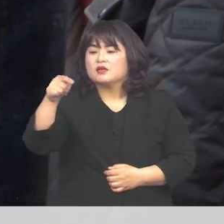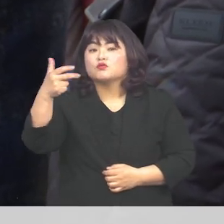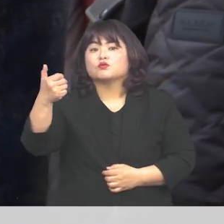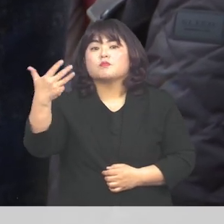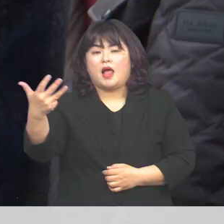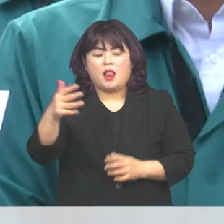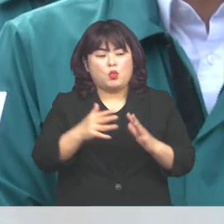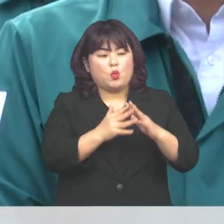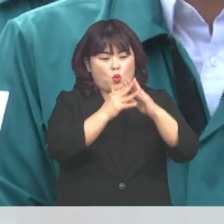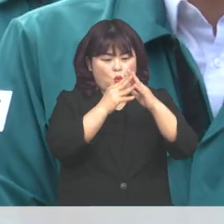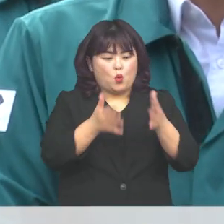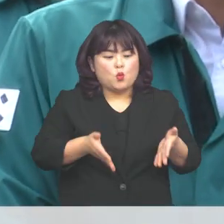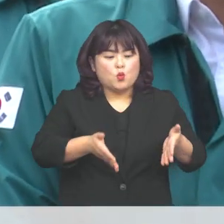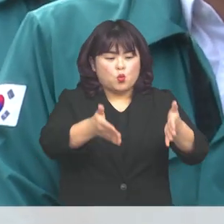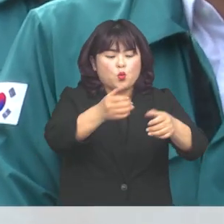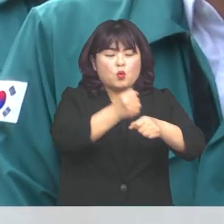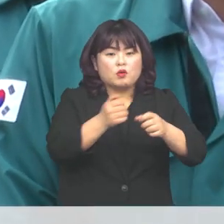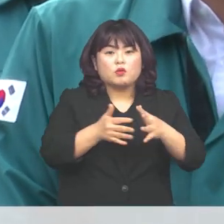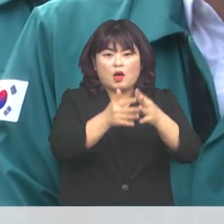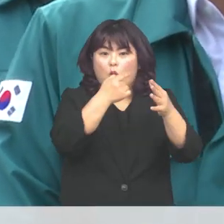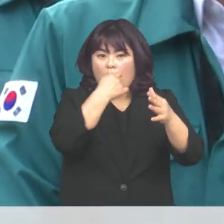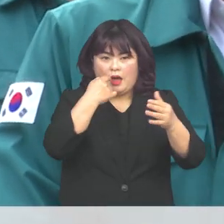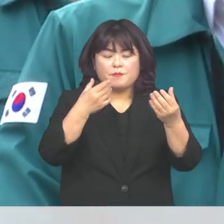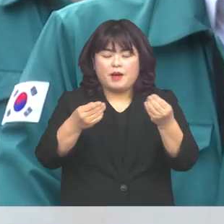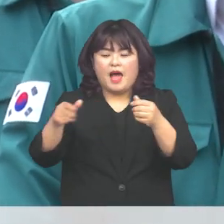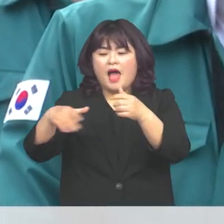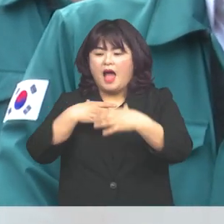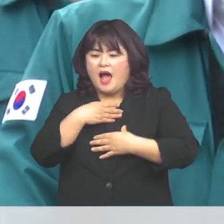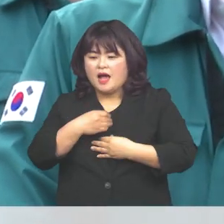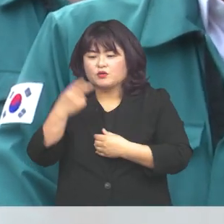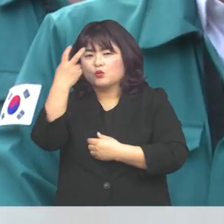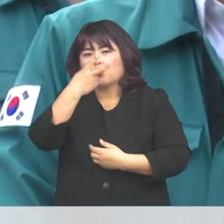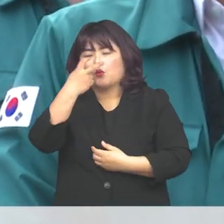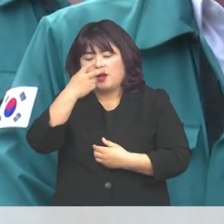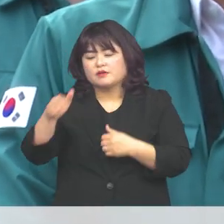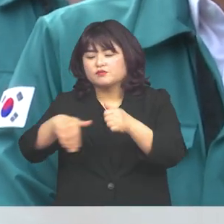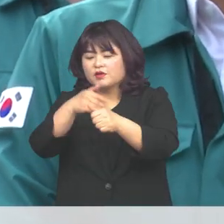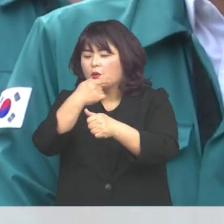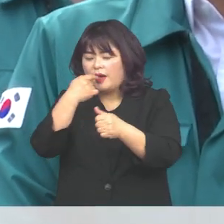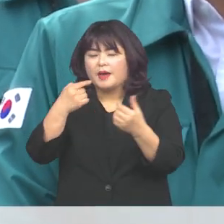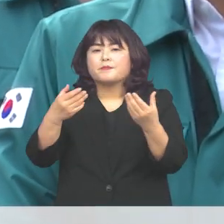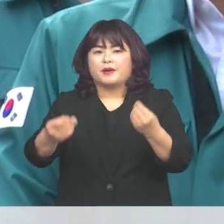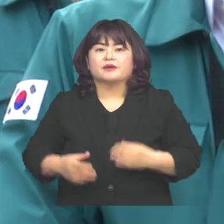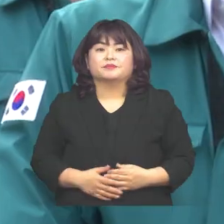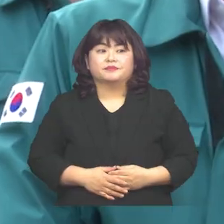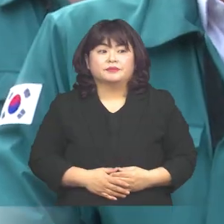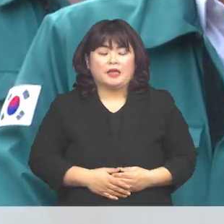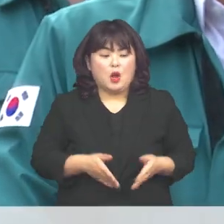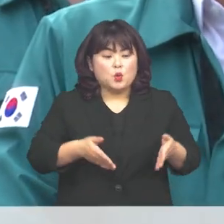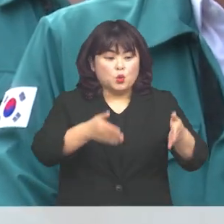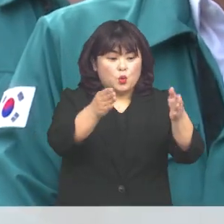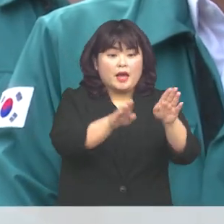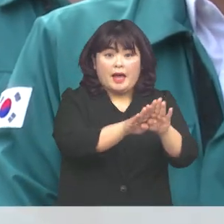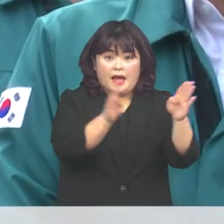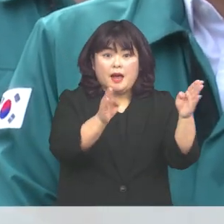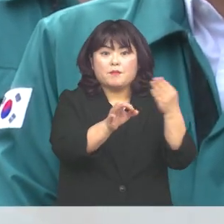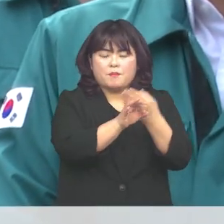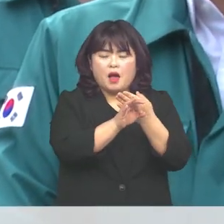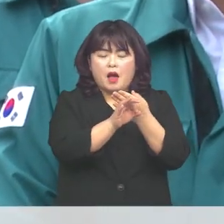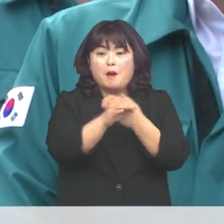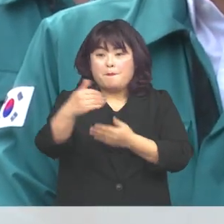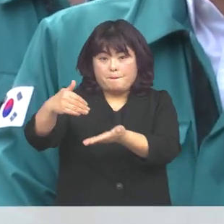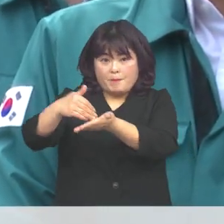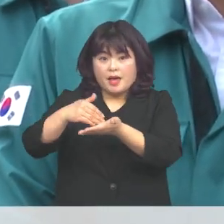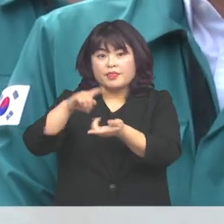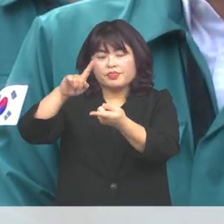도로 건설 현장을 점검하고 공사 진행 상황과 안전관리 실태를 살폈습니다. 개통하면 또